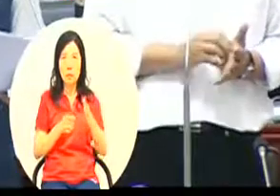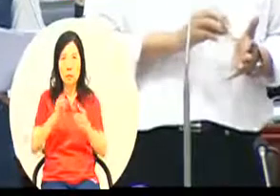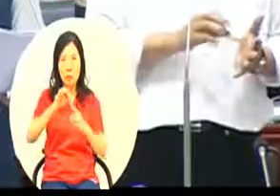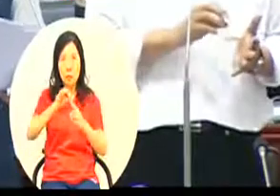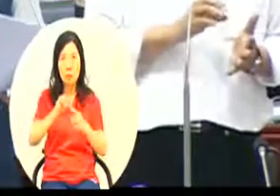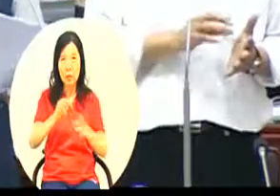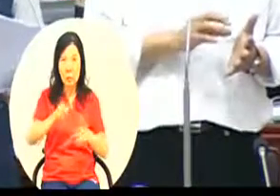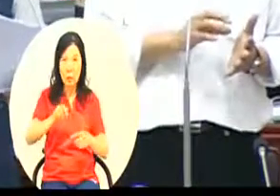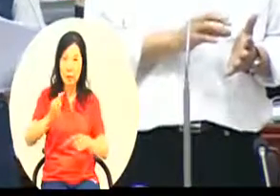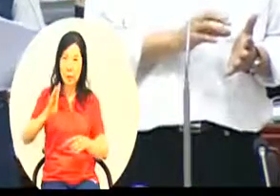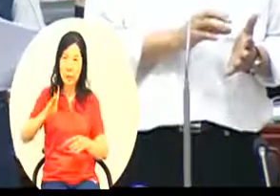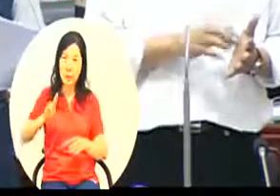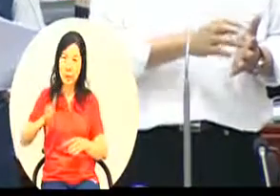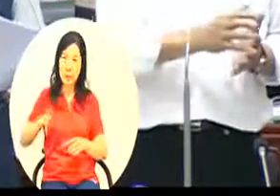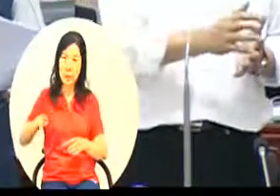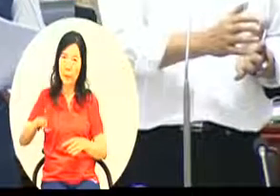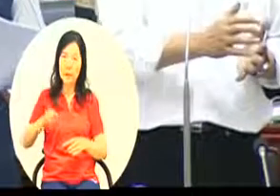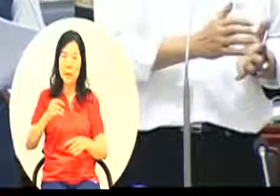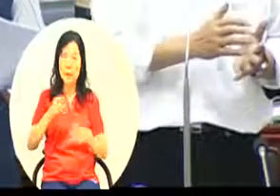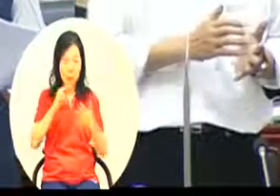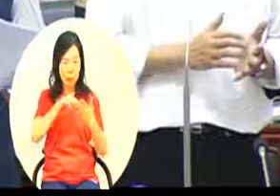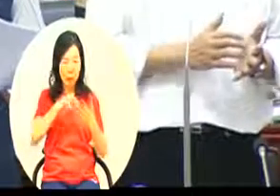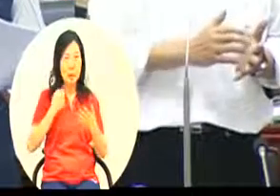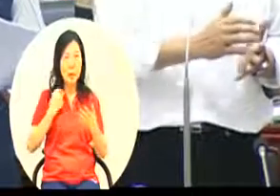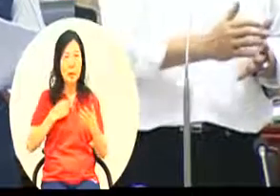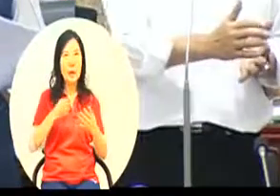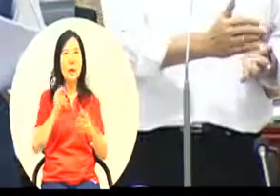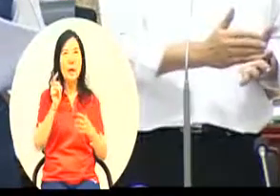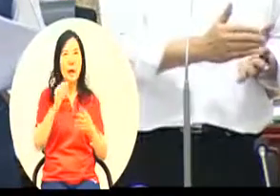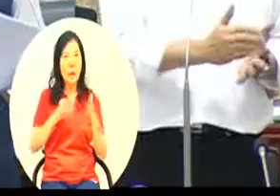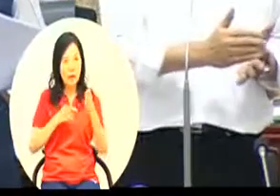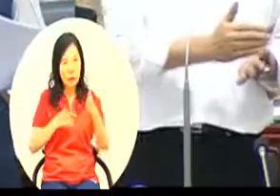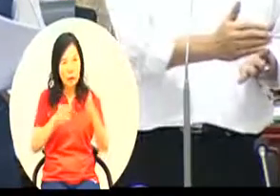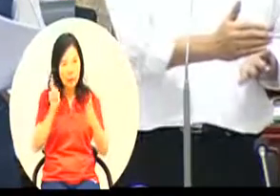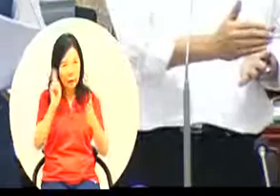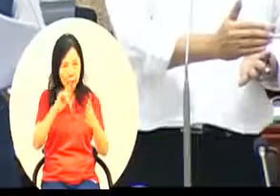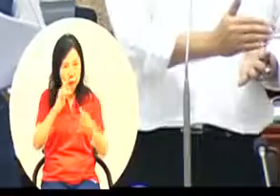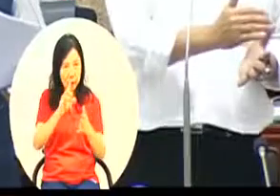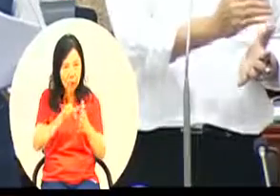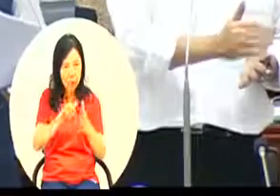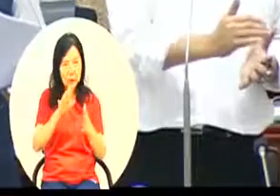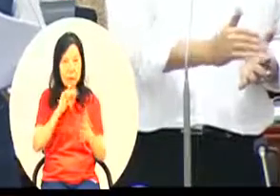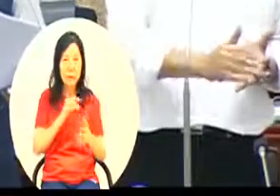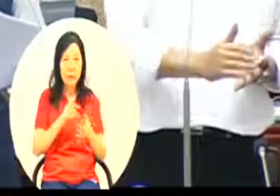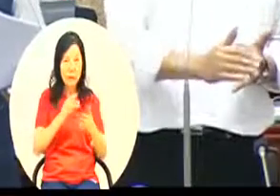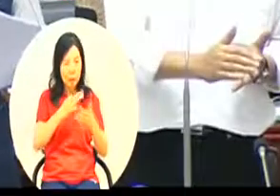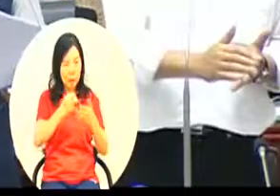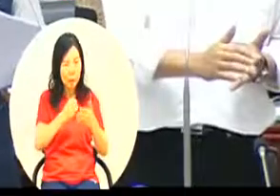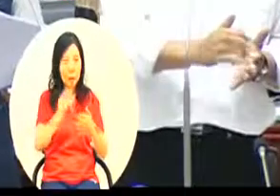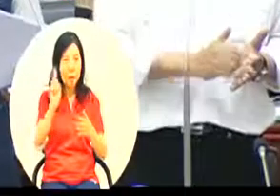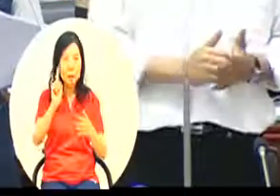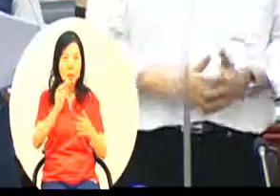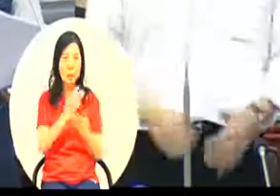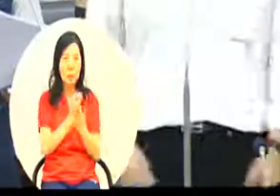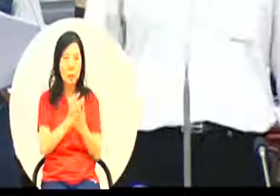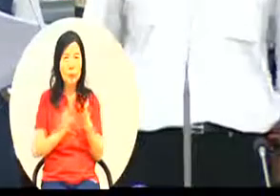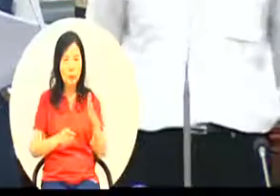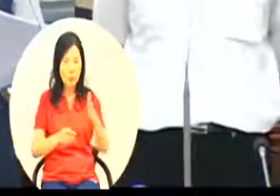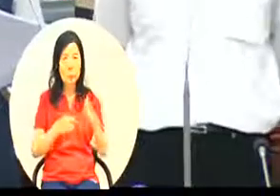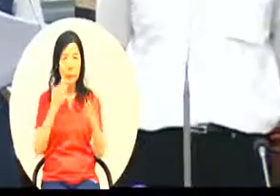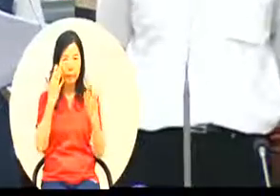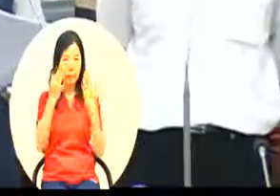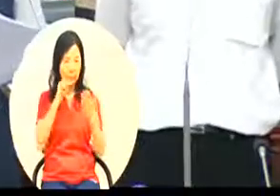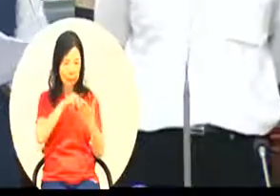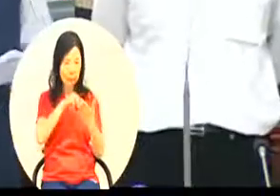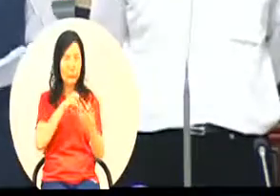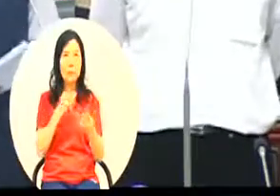APP， 这样除了可以让我们知道车子什么时候会来，还有车子的车号以及它是哪一种车型，都能够很清楚的一手